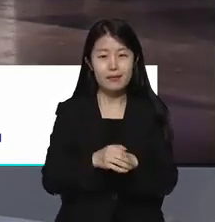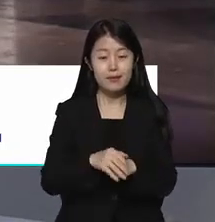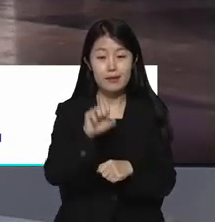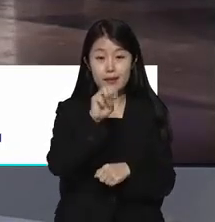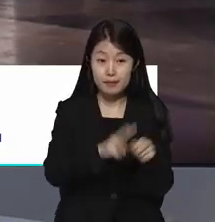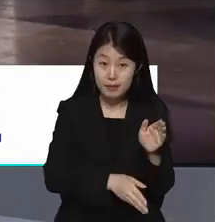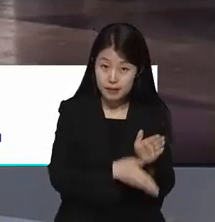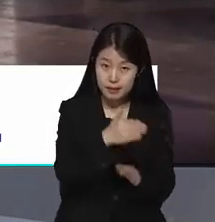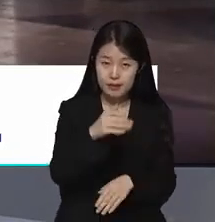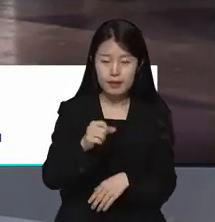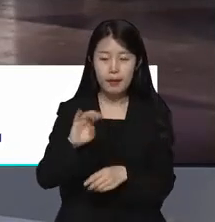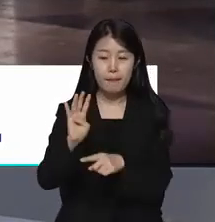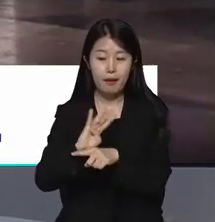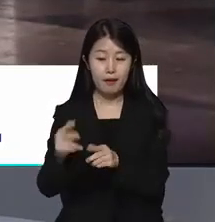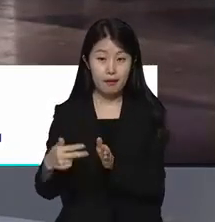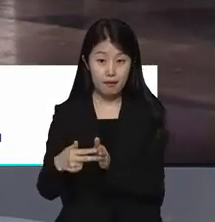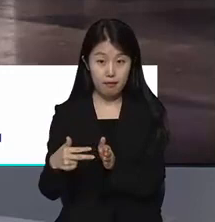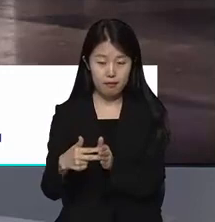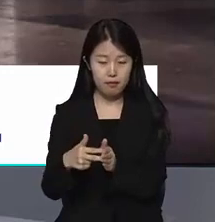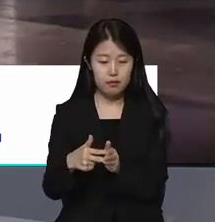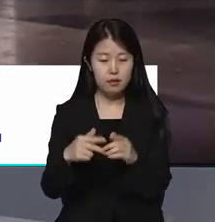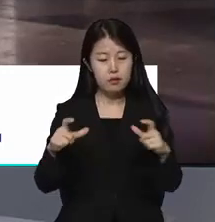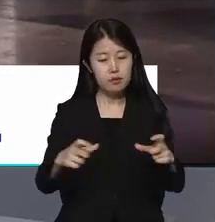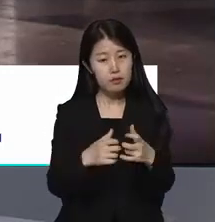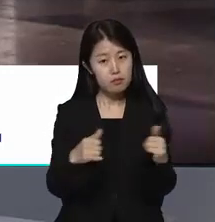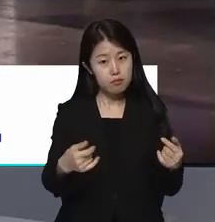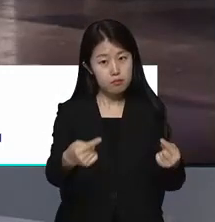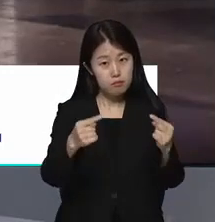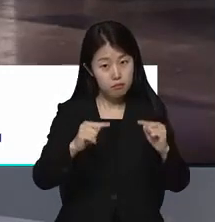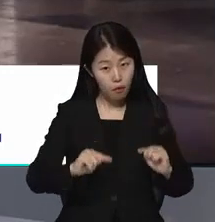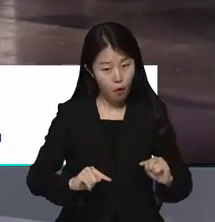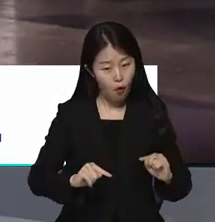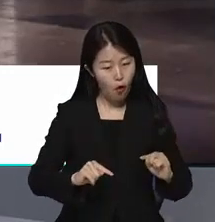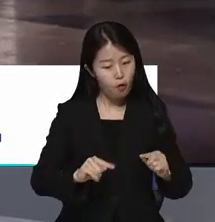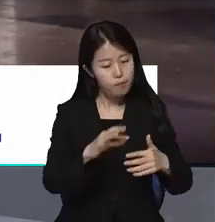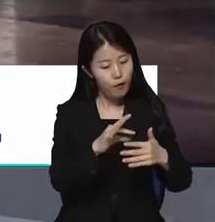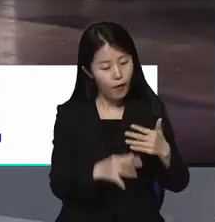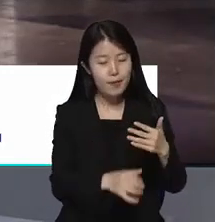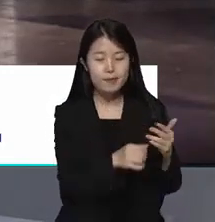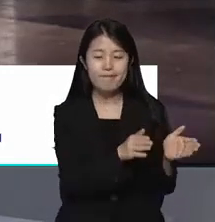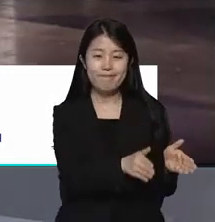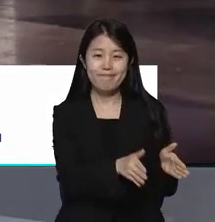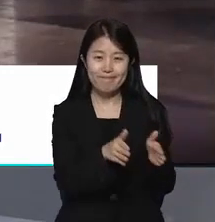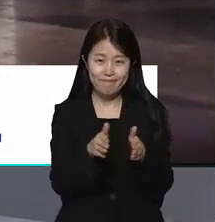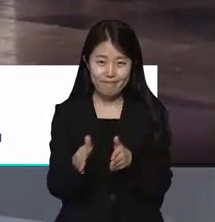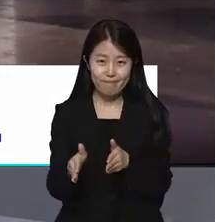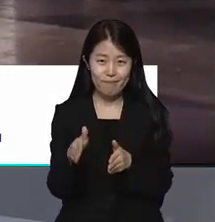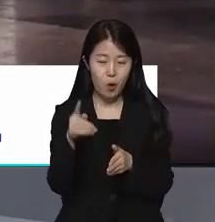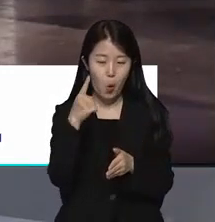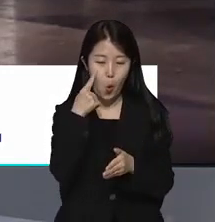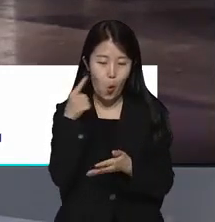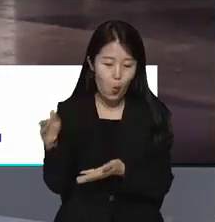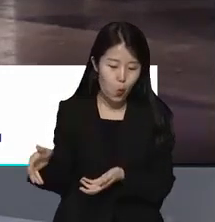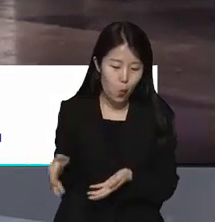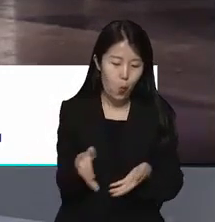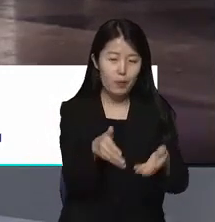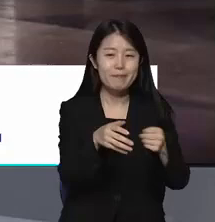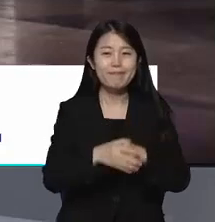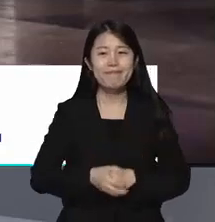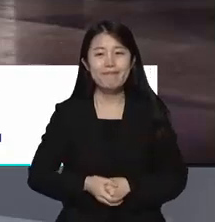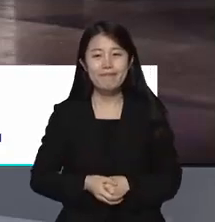광주시와 광주 비엔날래 재단은 시민들이 참여할 수 있는 행사등을 마련해 관심과 열기를 끌어올리고 있습니다